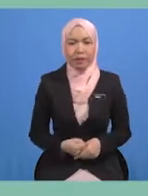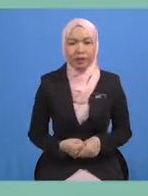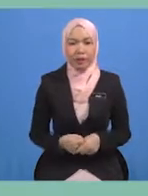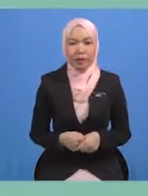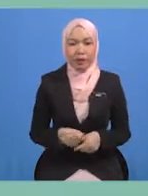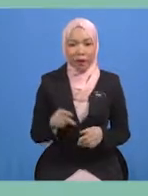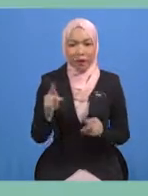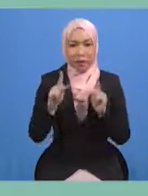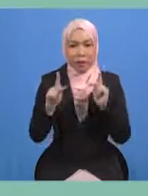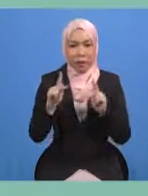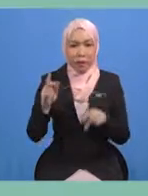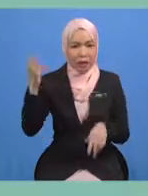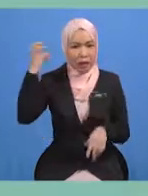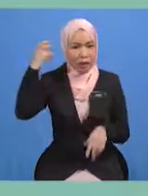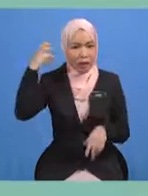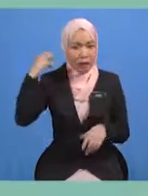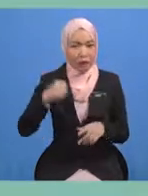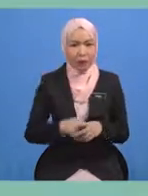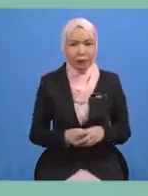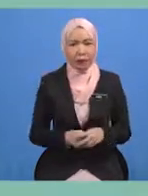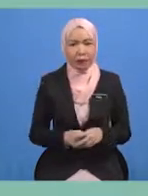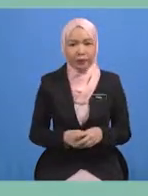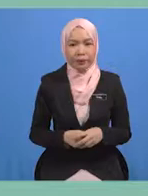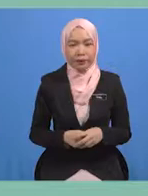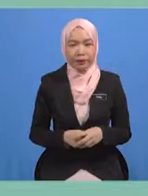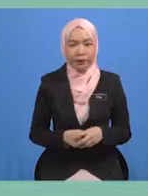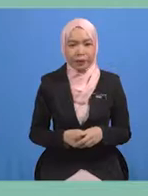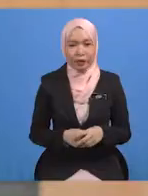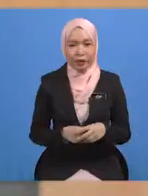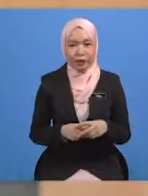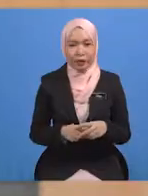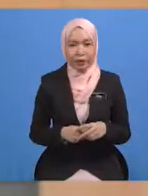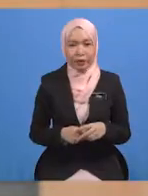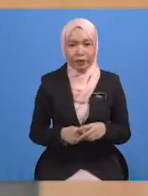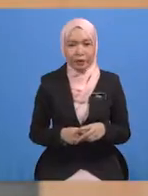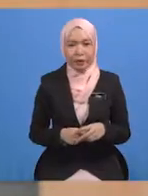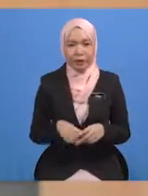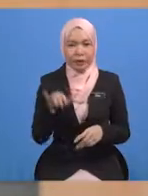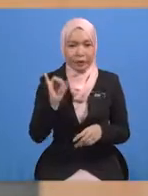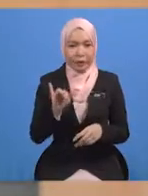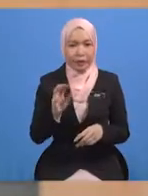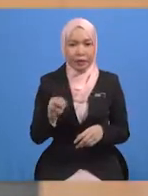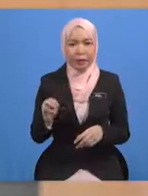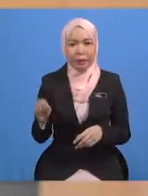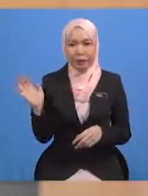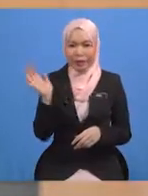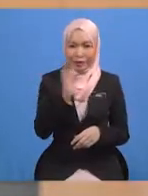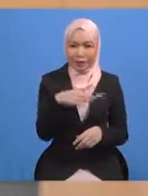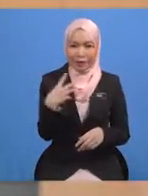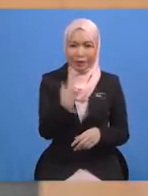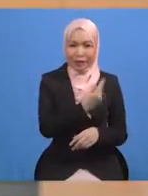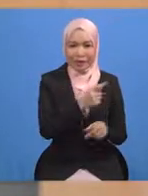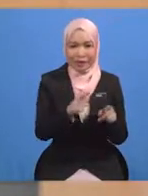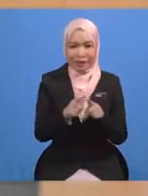Apakah yang murid semua faham tentang gelombang? Ya, murid-murid, jom kita sama-sama